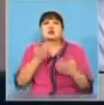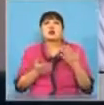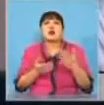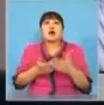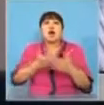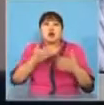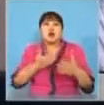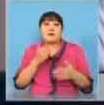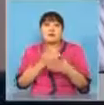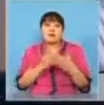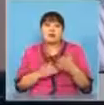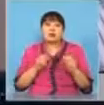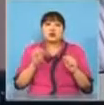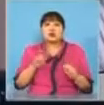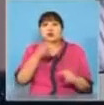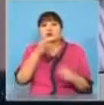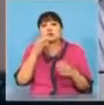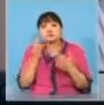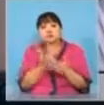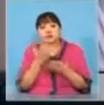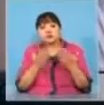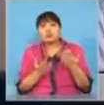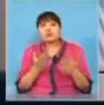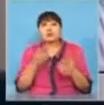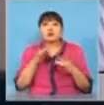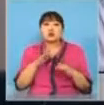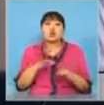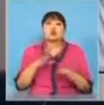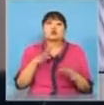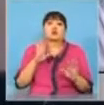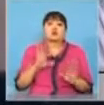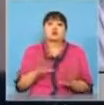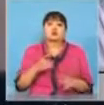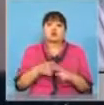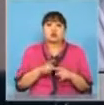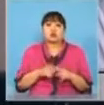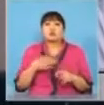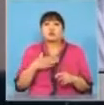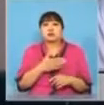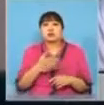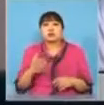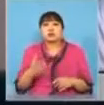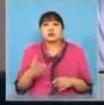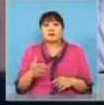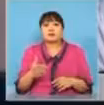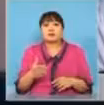анықтау бағдарлама, ерте анықтау шаралар тек қана сол бізге